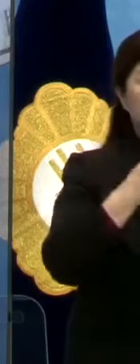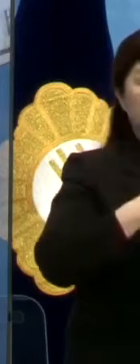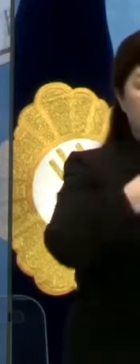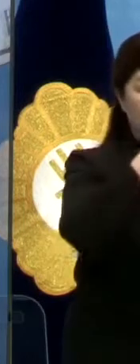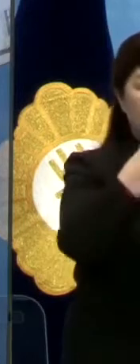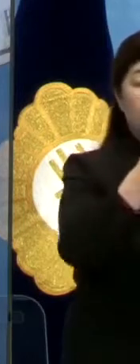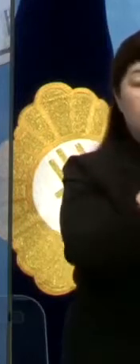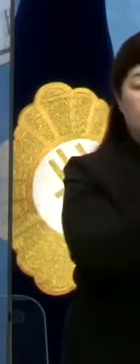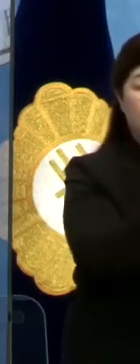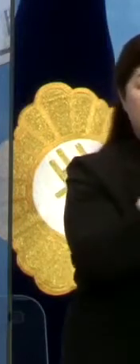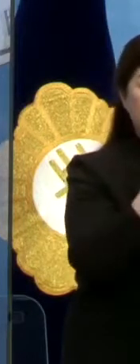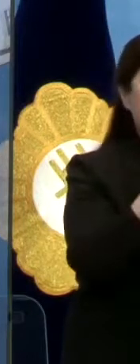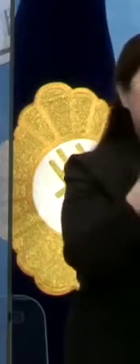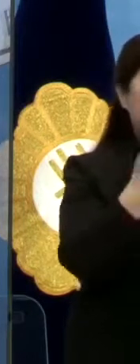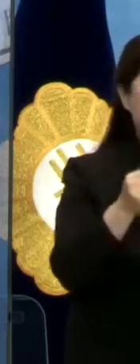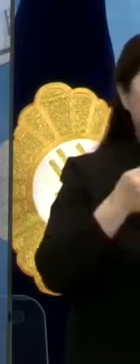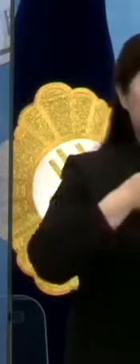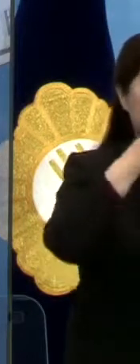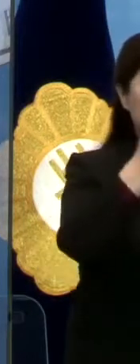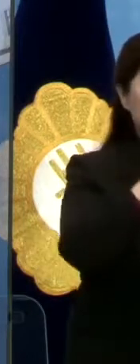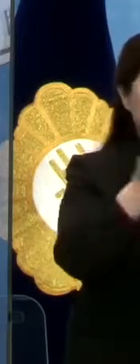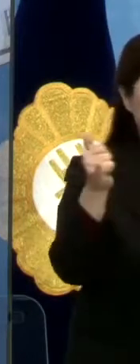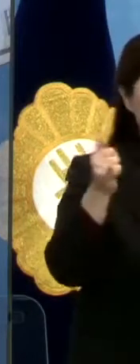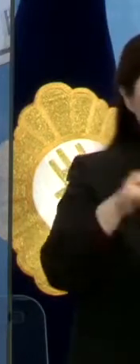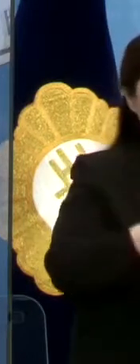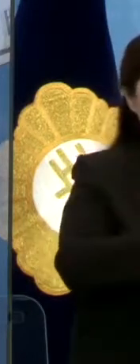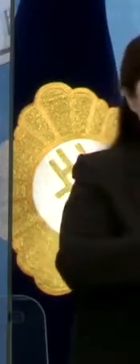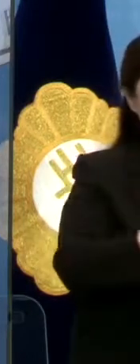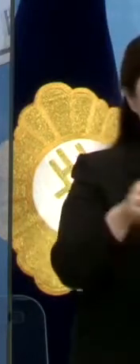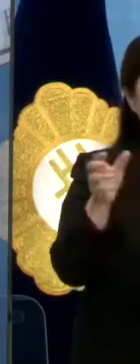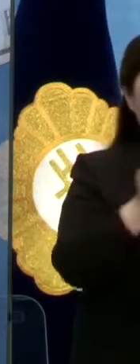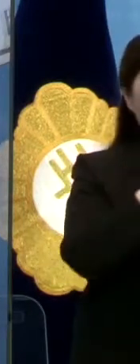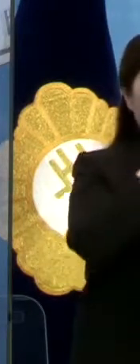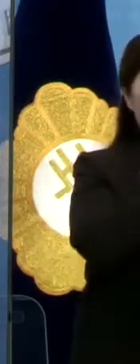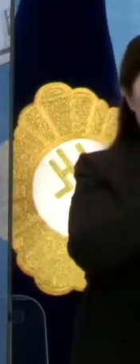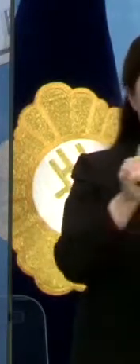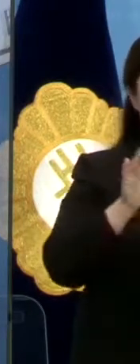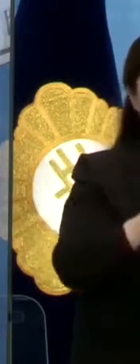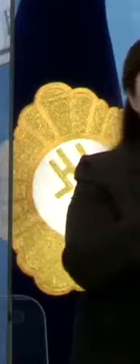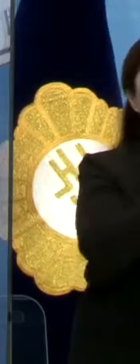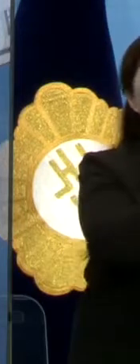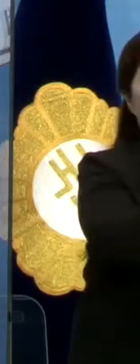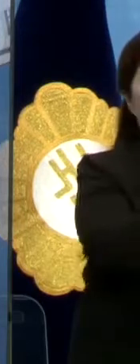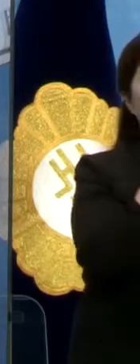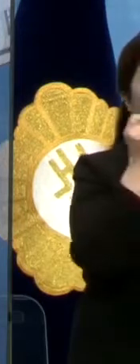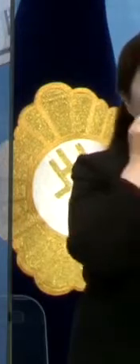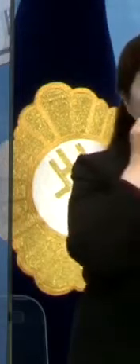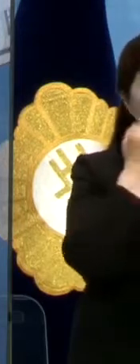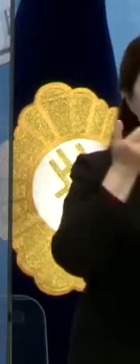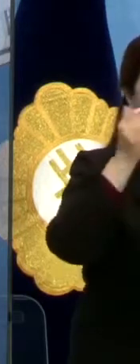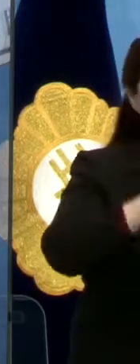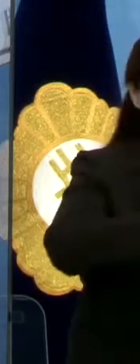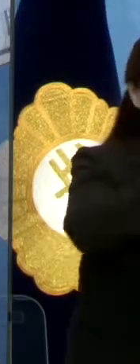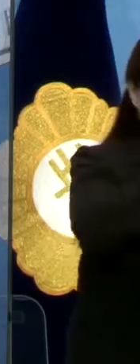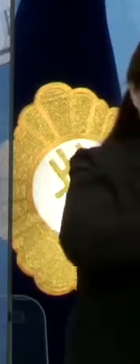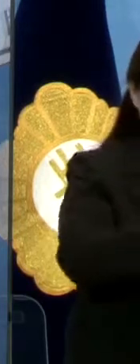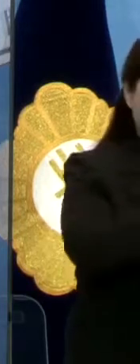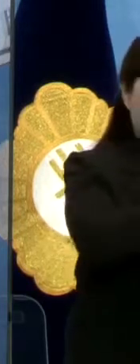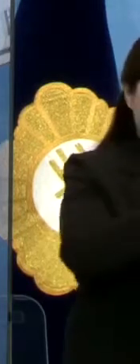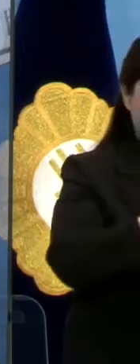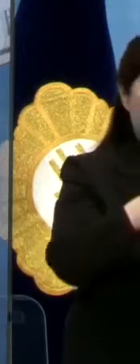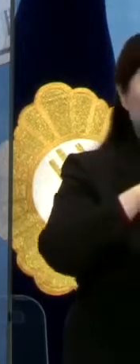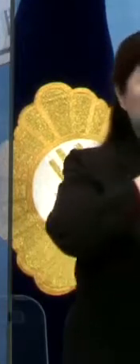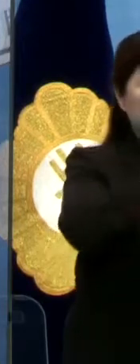수많은 간호사와 뜻 있는 시민들의 노력에도 불구하고 올해 수상은 못했지만 코로나19 팬데믹 위기와